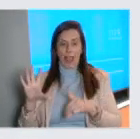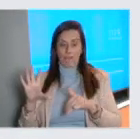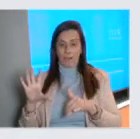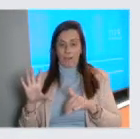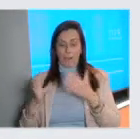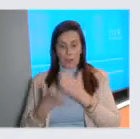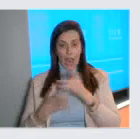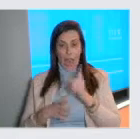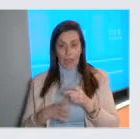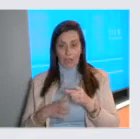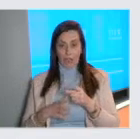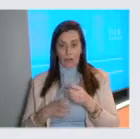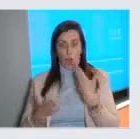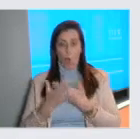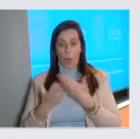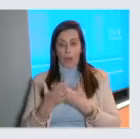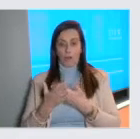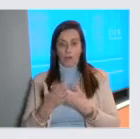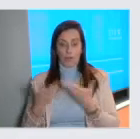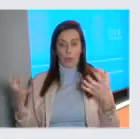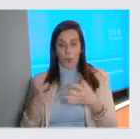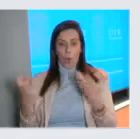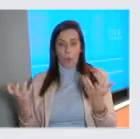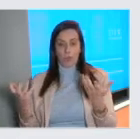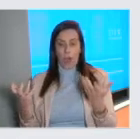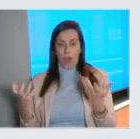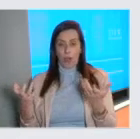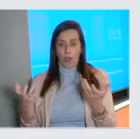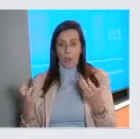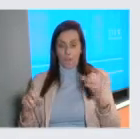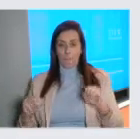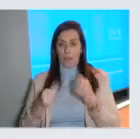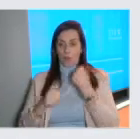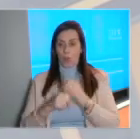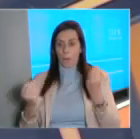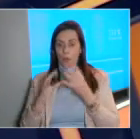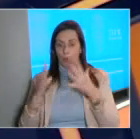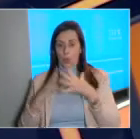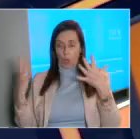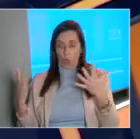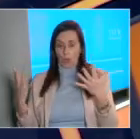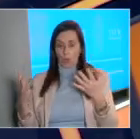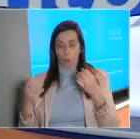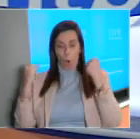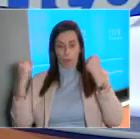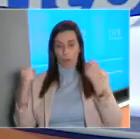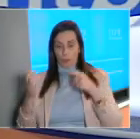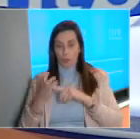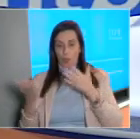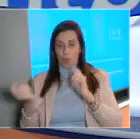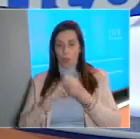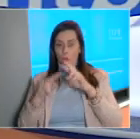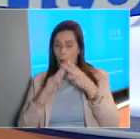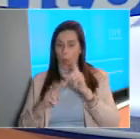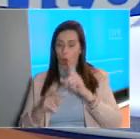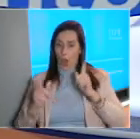היא כבר חייבת להוכיח את עצמה כקבוצה פעילה שעושה איזה משהו מאוד מאוד גדול ועוצמתי כדי לשנות